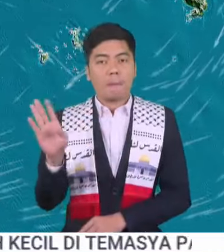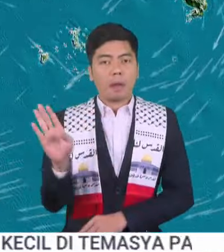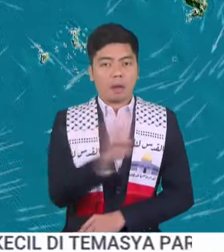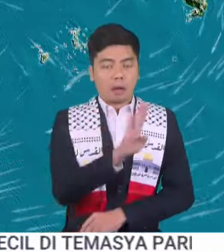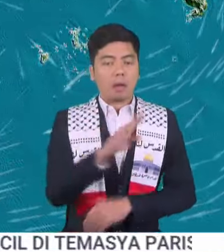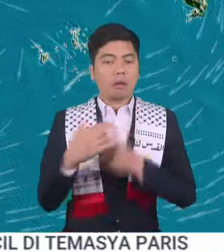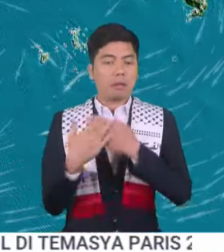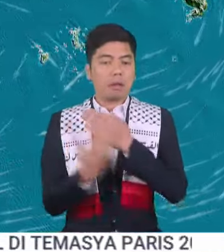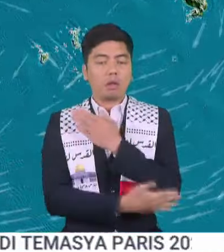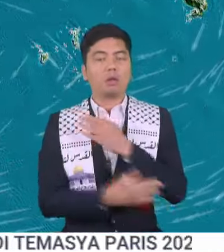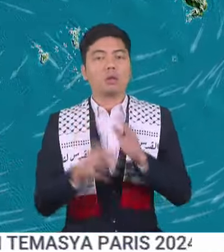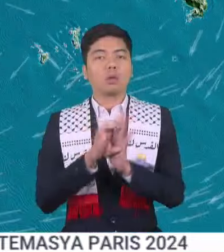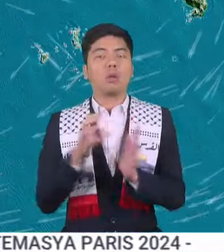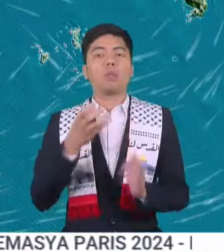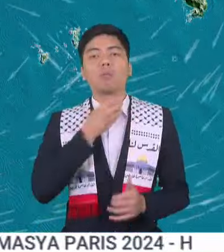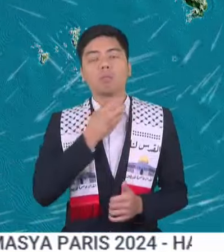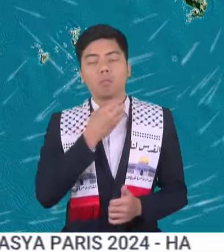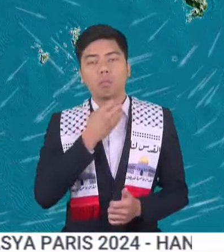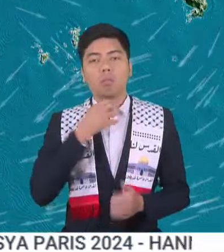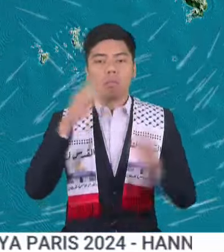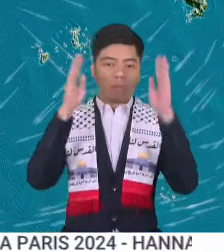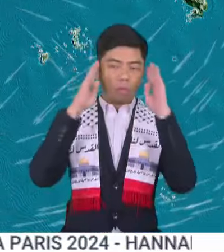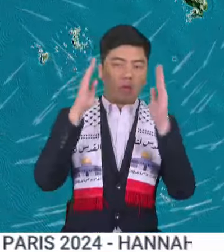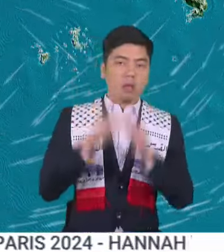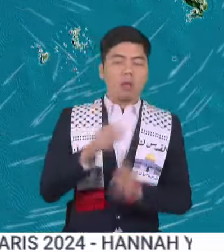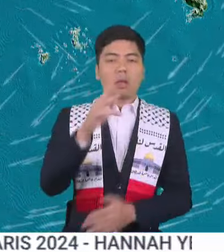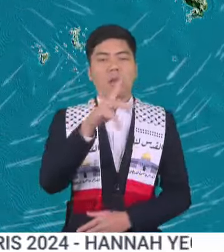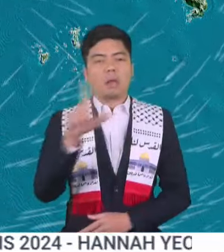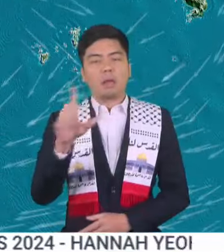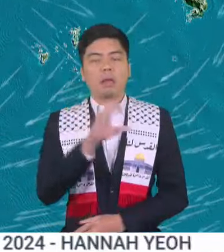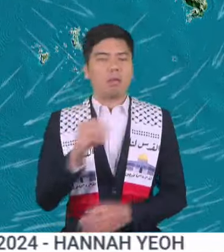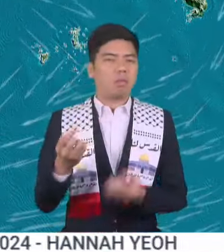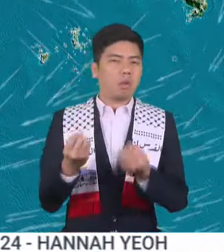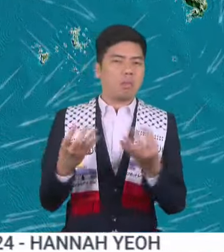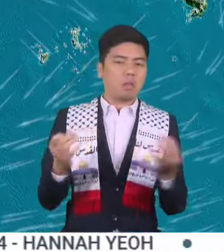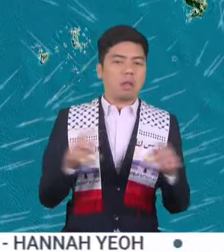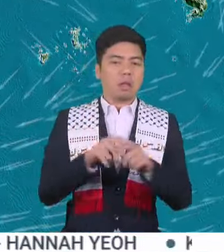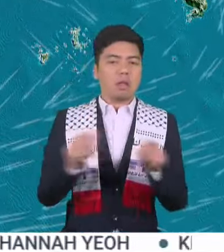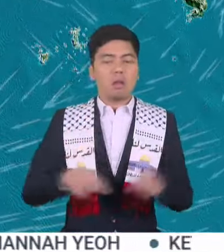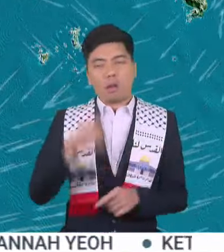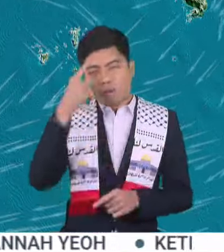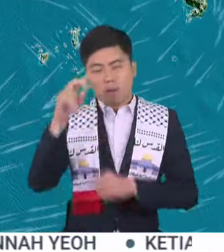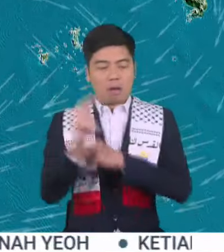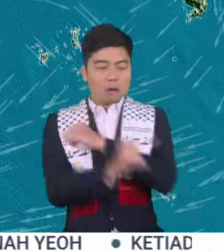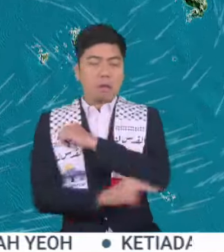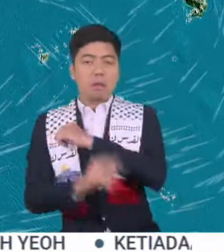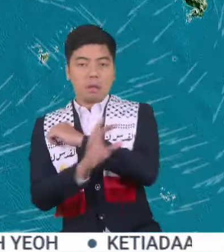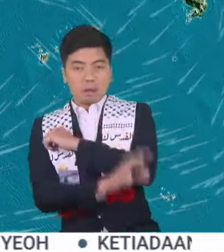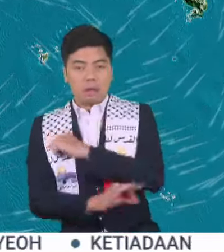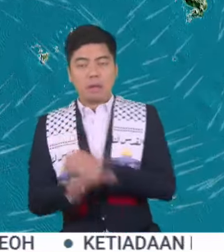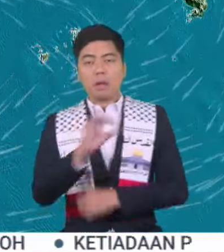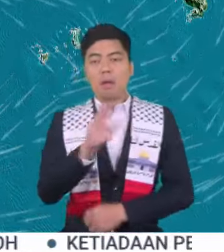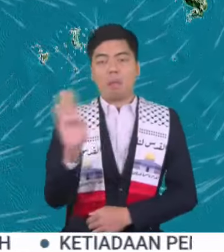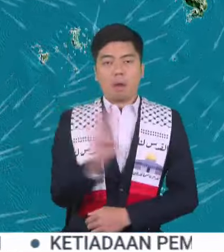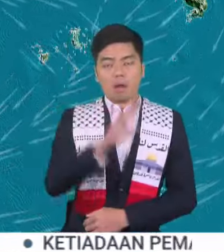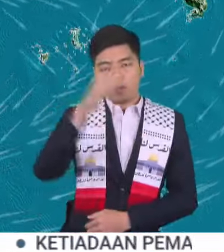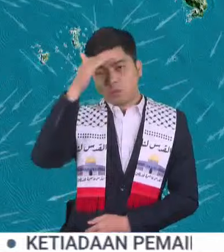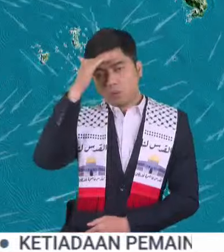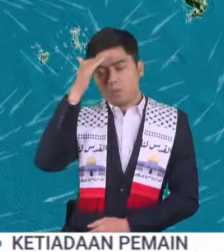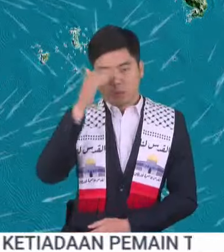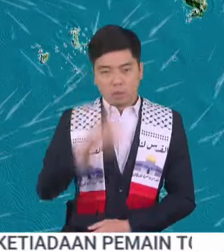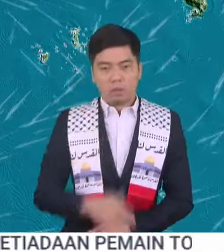melibatkan negeri Perak, pedalaman Pahang, Lembah Kelang dan juga beberapa kawasan untuk negeri Sembilan dan barat Johor.